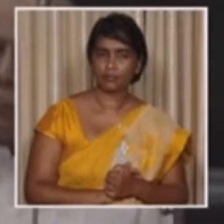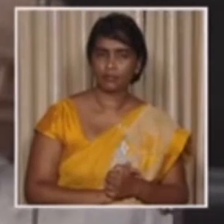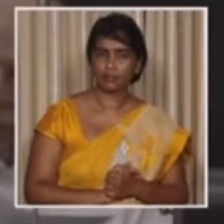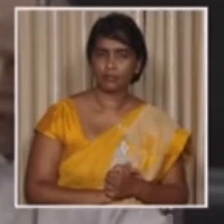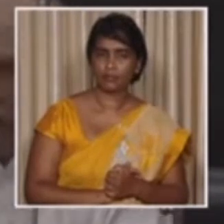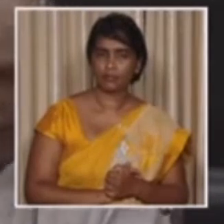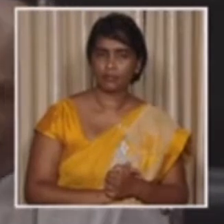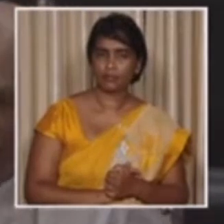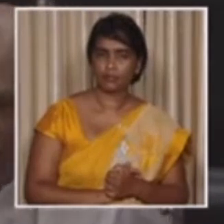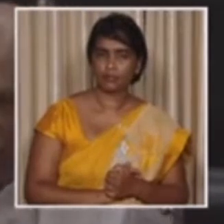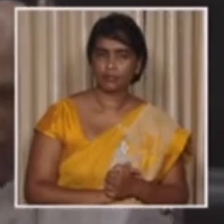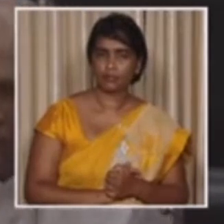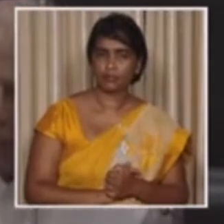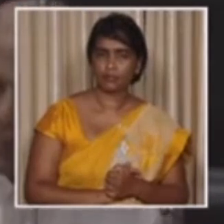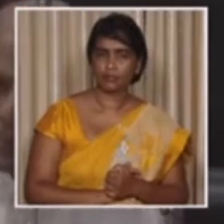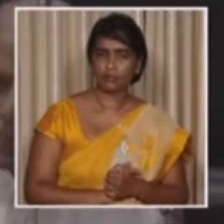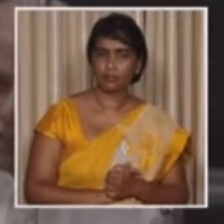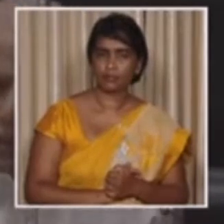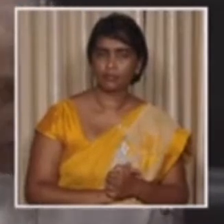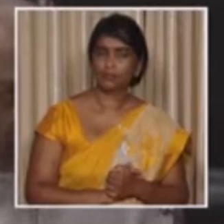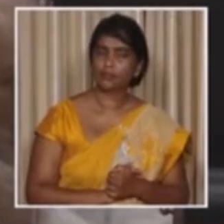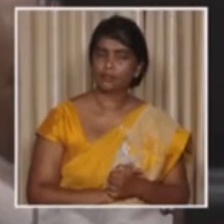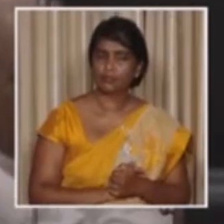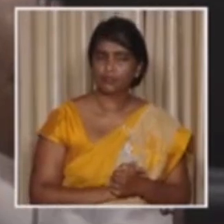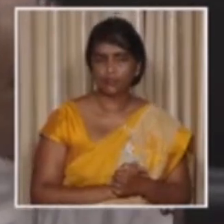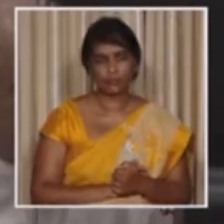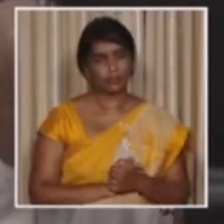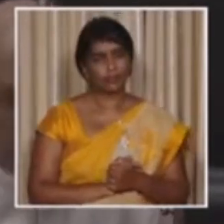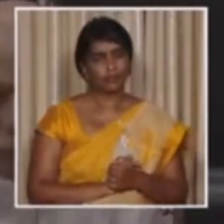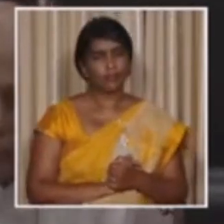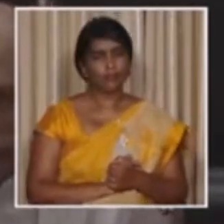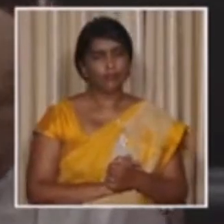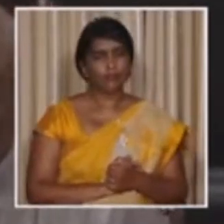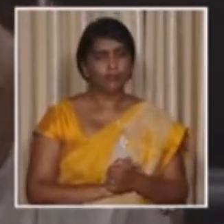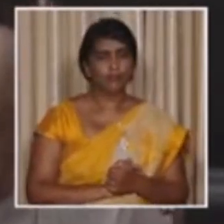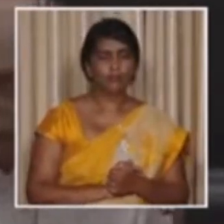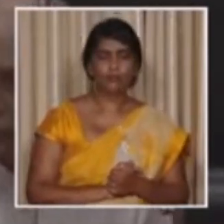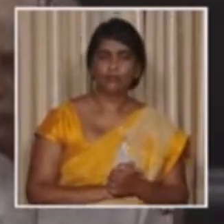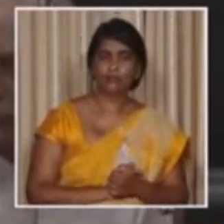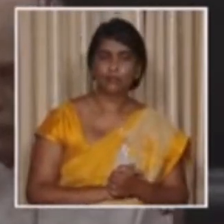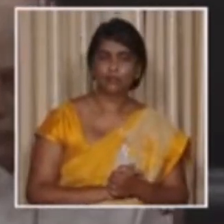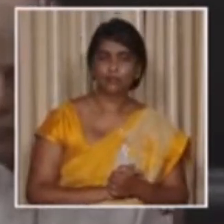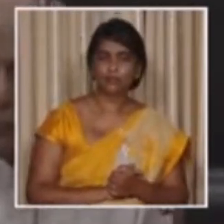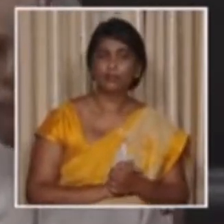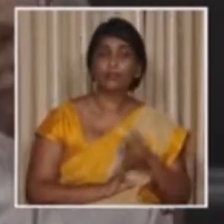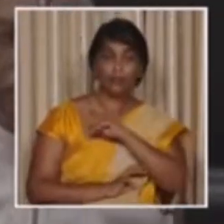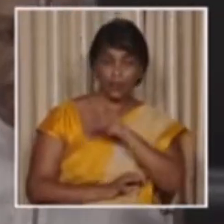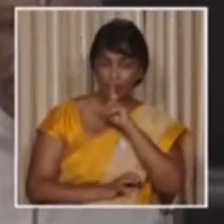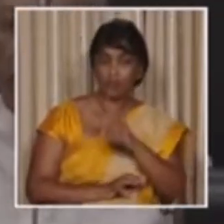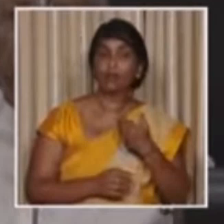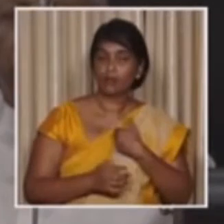down and send me මේ ඒ නිසා ගරු කතානායකතුමනි මෙතුමාට කියන්නේ